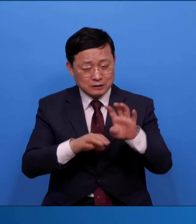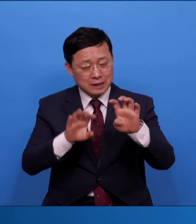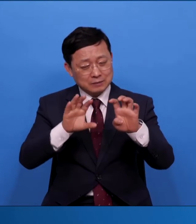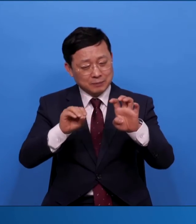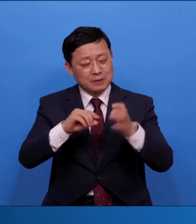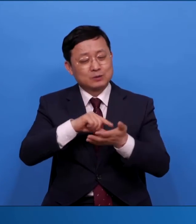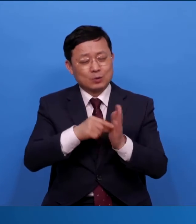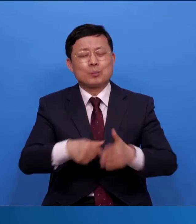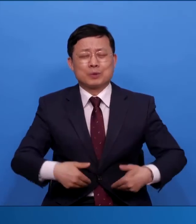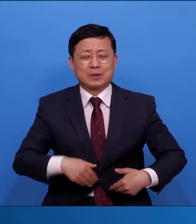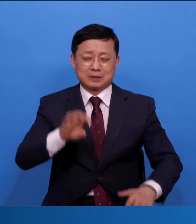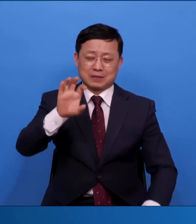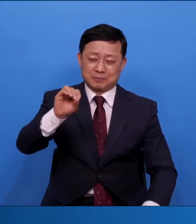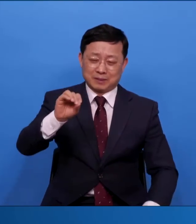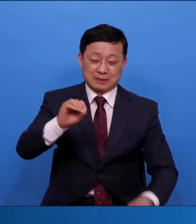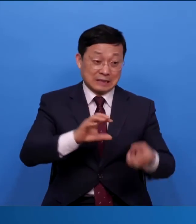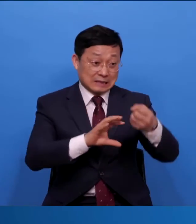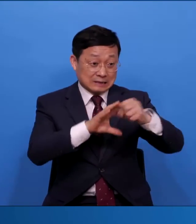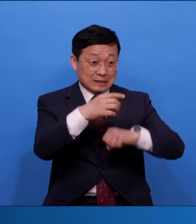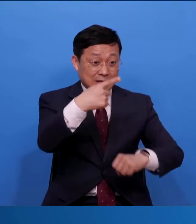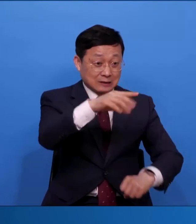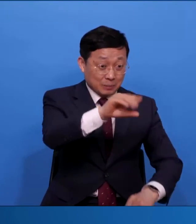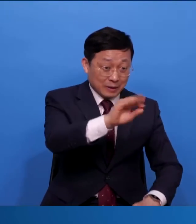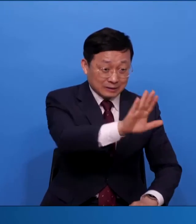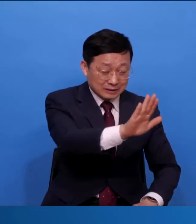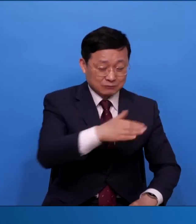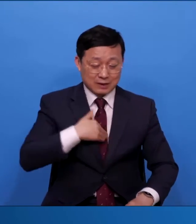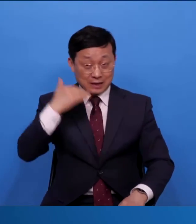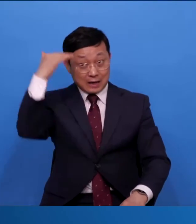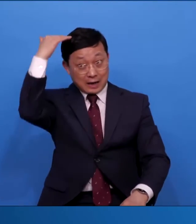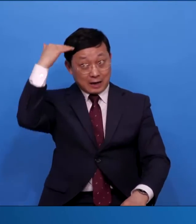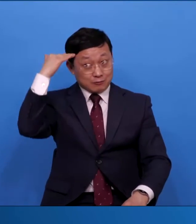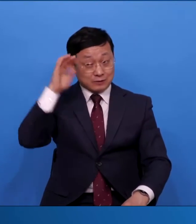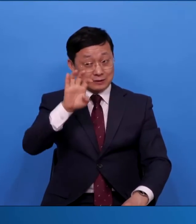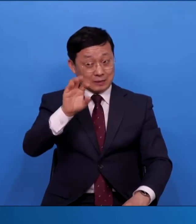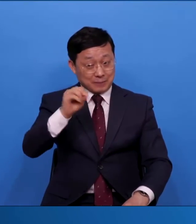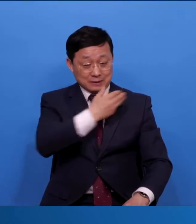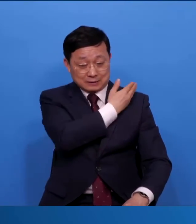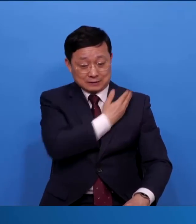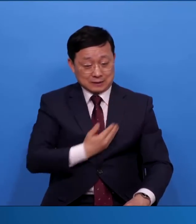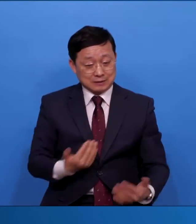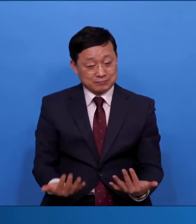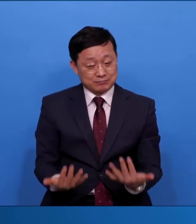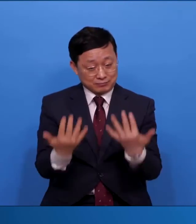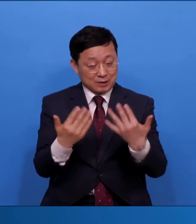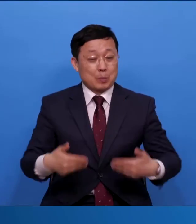需要兴起40万左右是真门徒。 전 세계는 1천만 제자지만은 40만 제자 일어나야 된다.